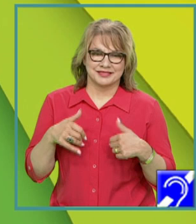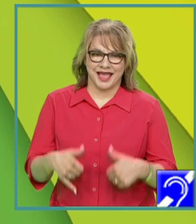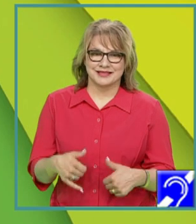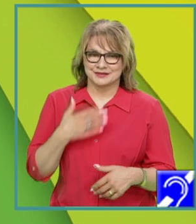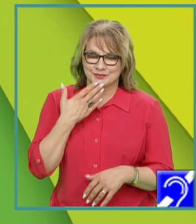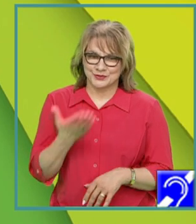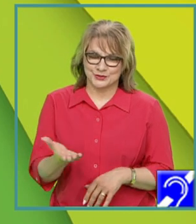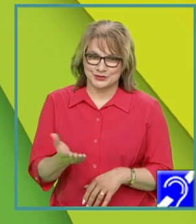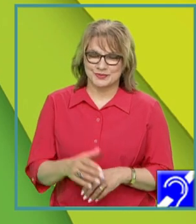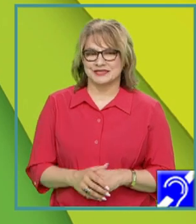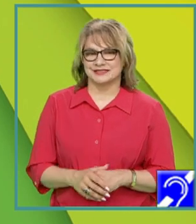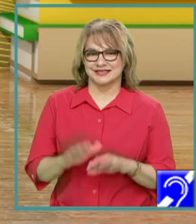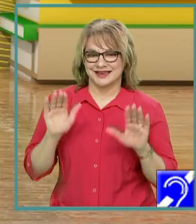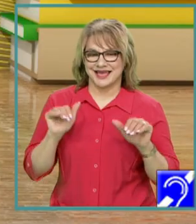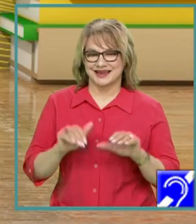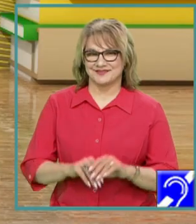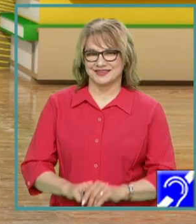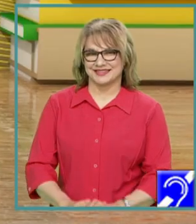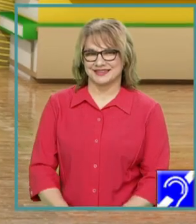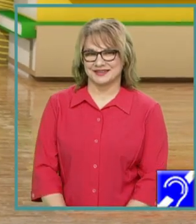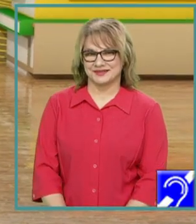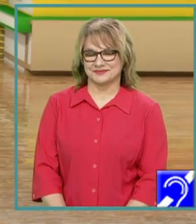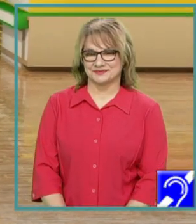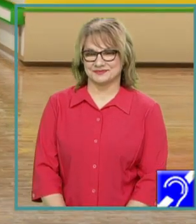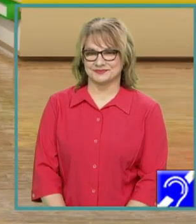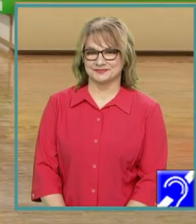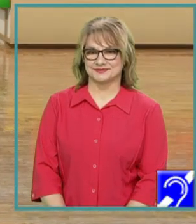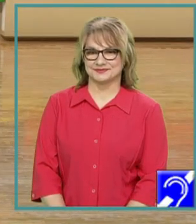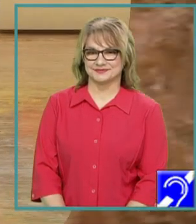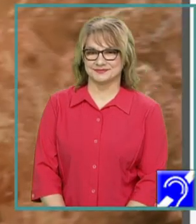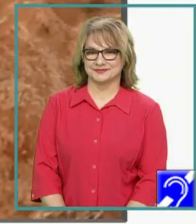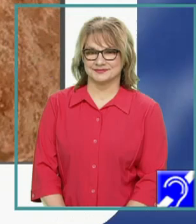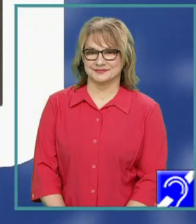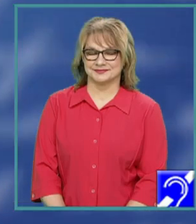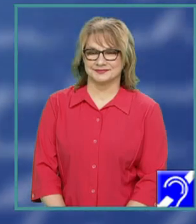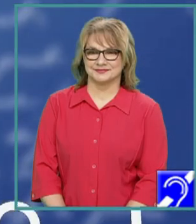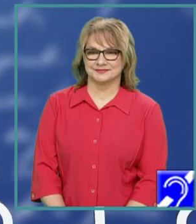Vă mulțumesc La revedere pe data viitoare